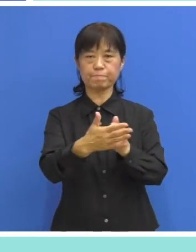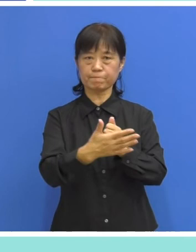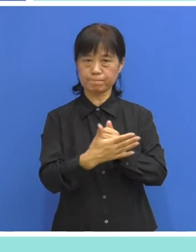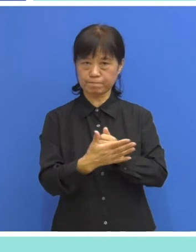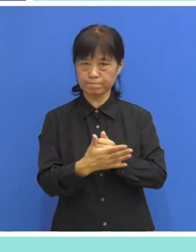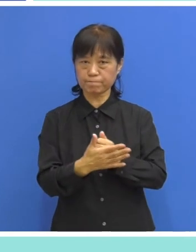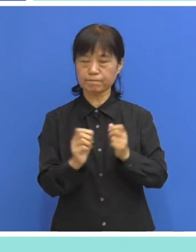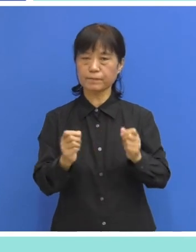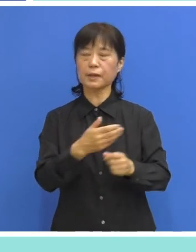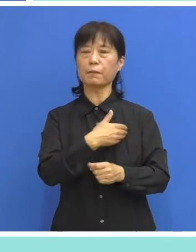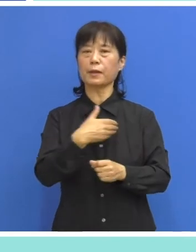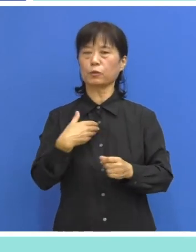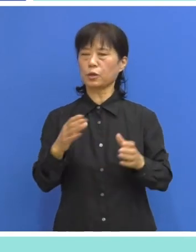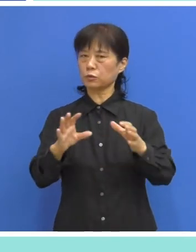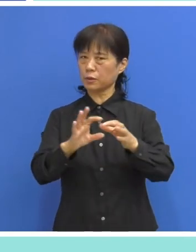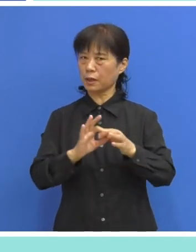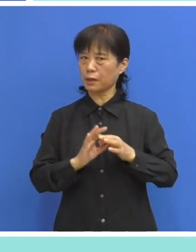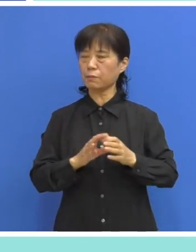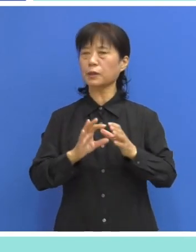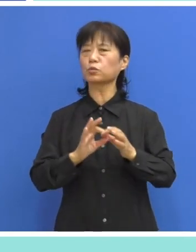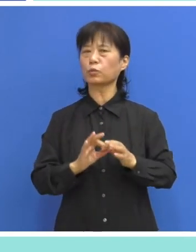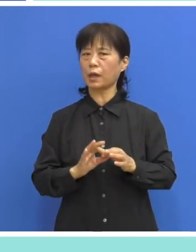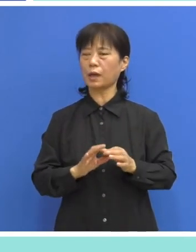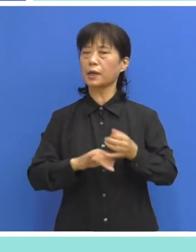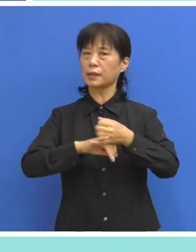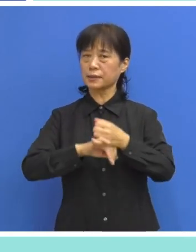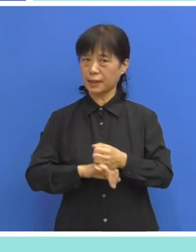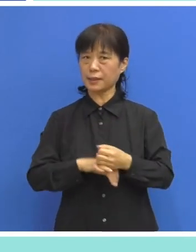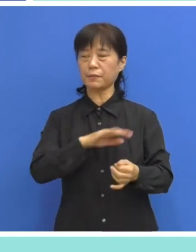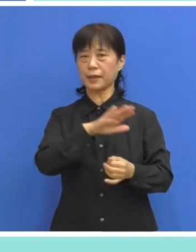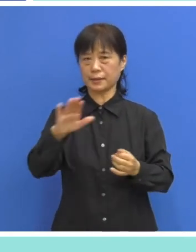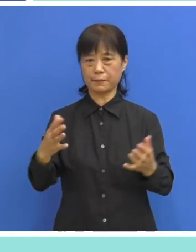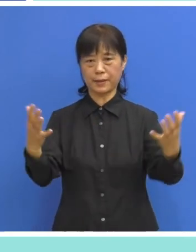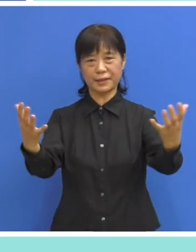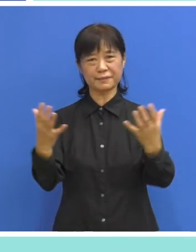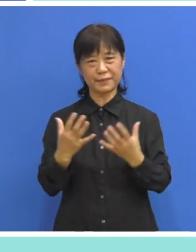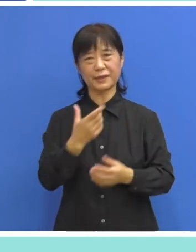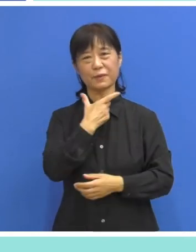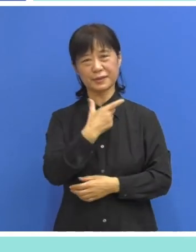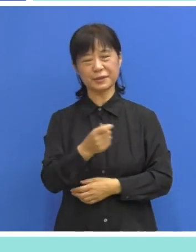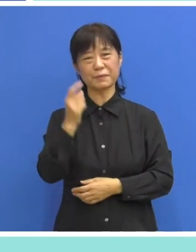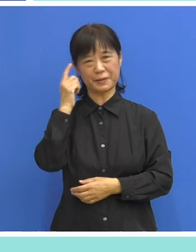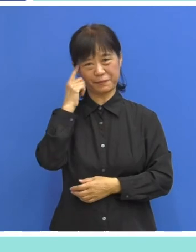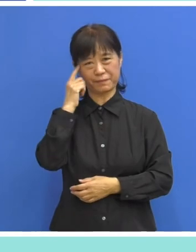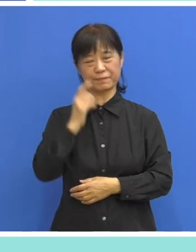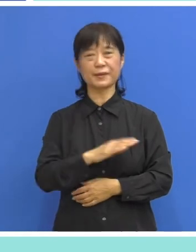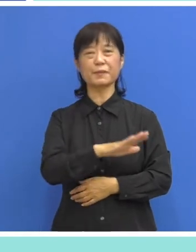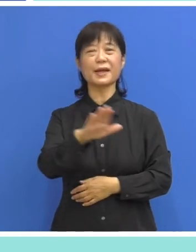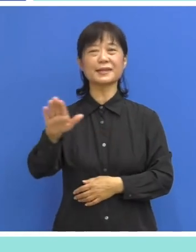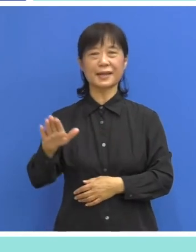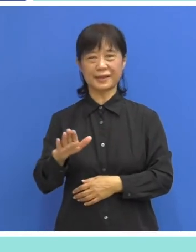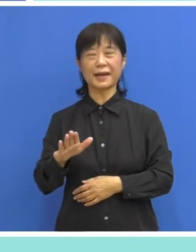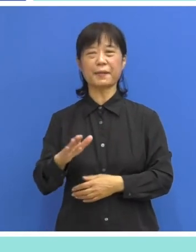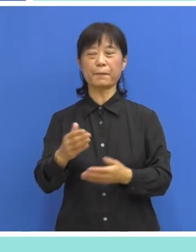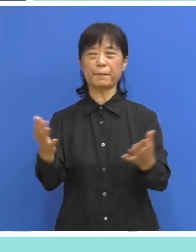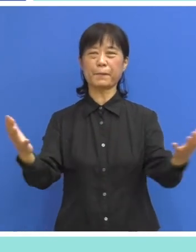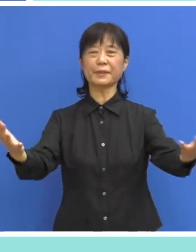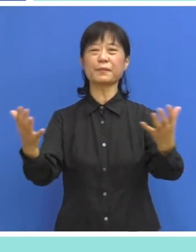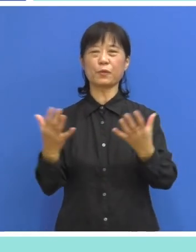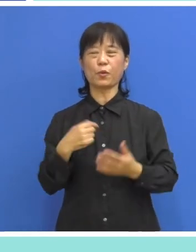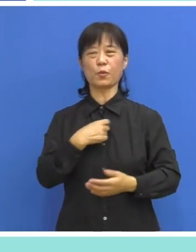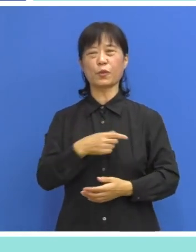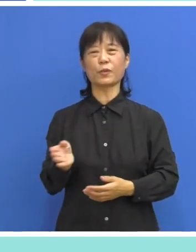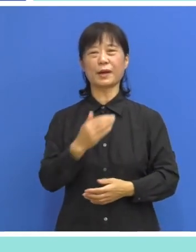張るということにもつながっていきますので、ぜひお越しいただきたいと思っております。皆さんのお越しを心からお待ちしています。